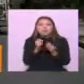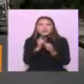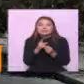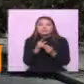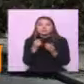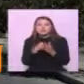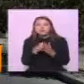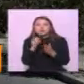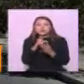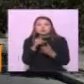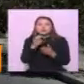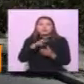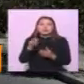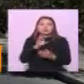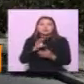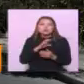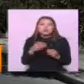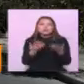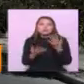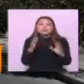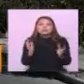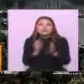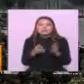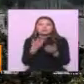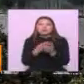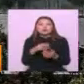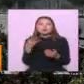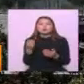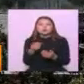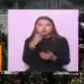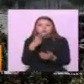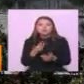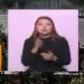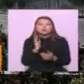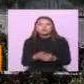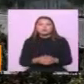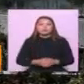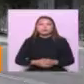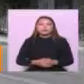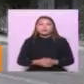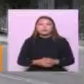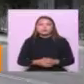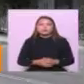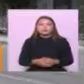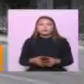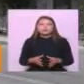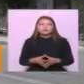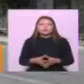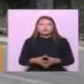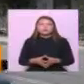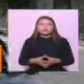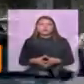секунду экологи говорят что если это направление сохранится то запах огня будет снова ощутим в городе Асиль каншина ТАВ